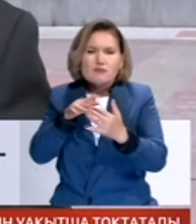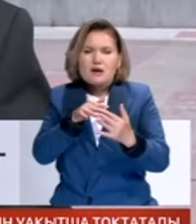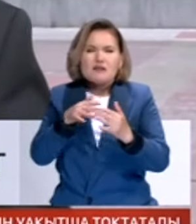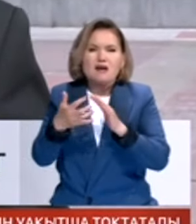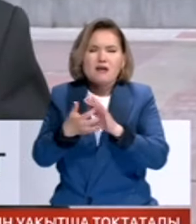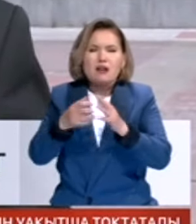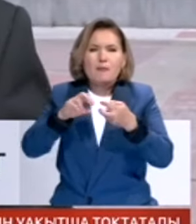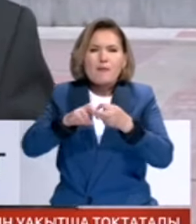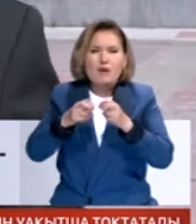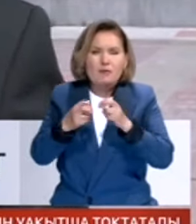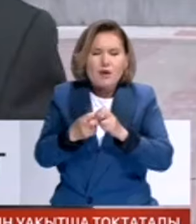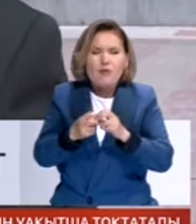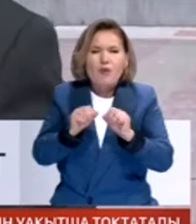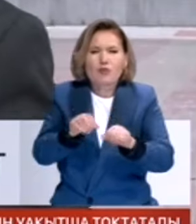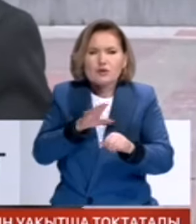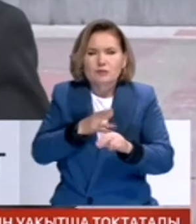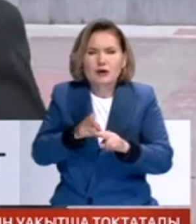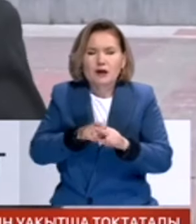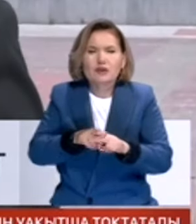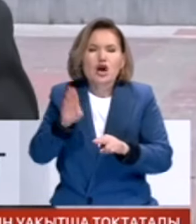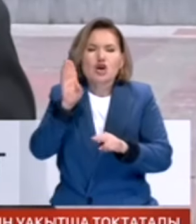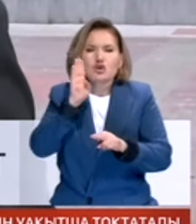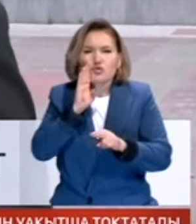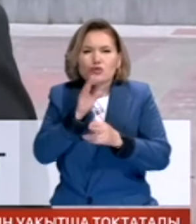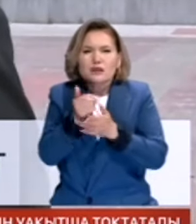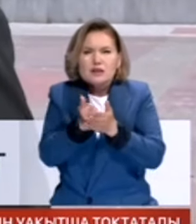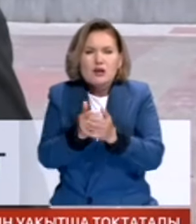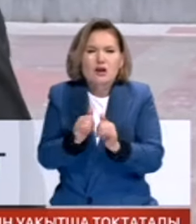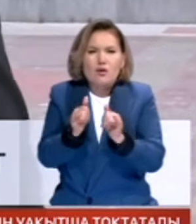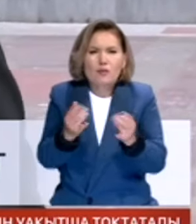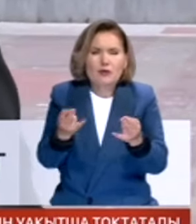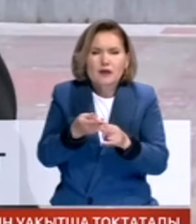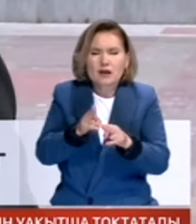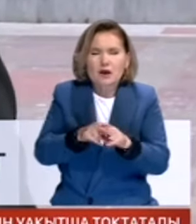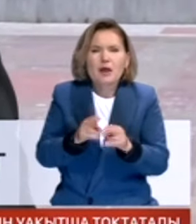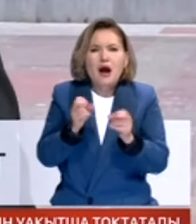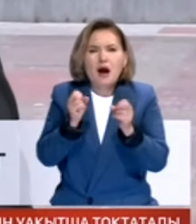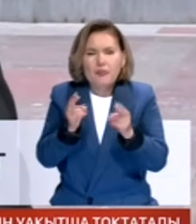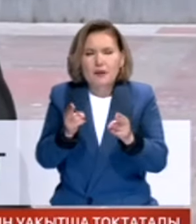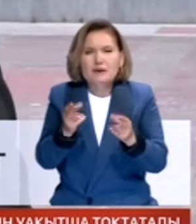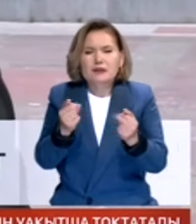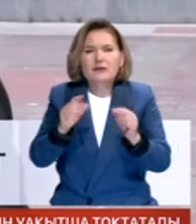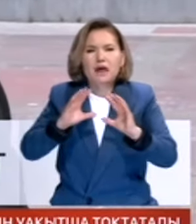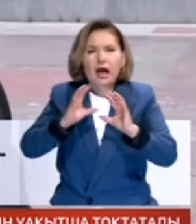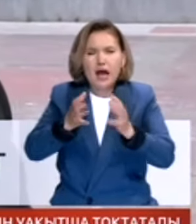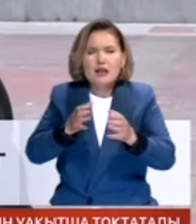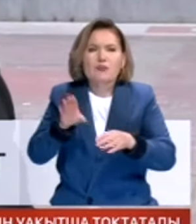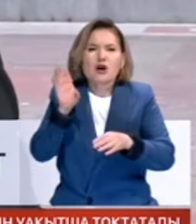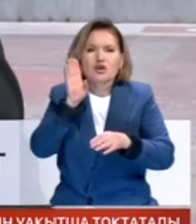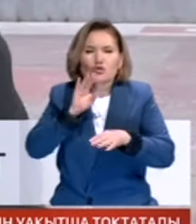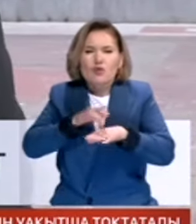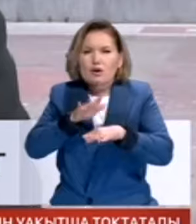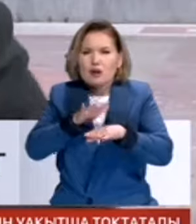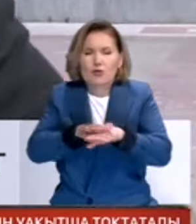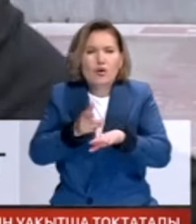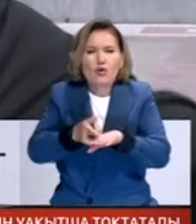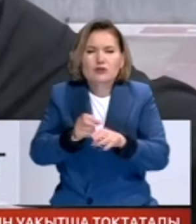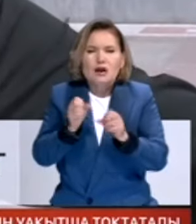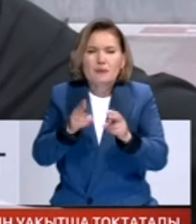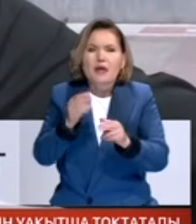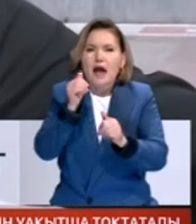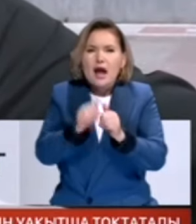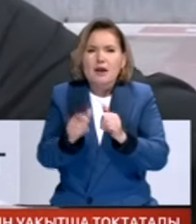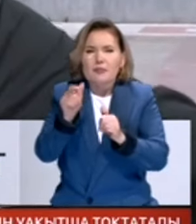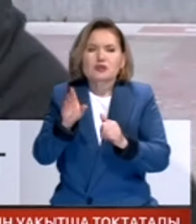ертеңін ойлап арнайы су сақтайтын резервуарлар салуда. Мұндай қауіп әлем елдерінің бәрінде болған соң, әрбір азамат суды